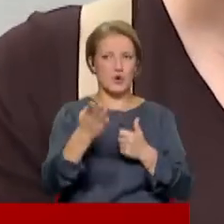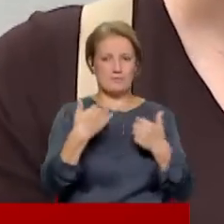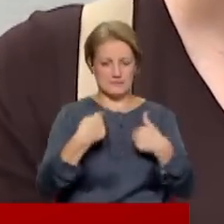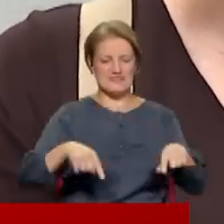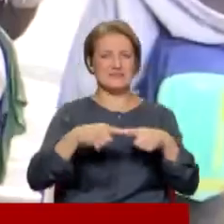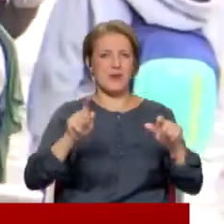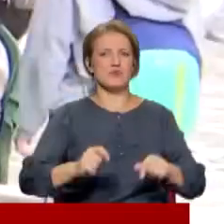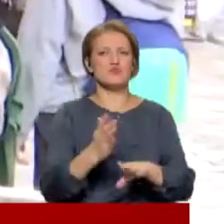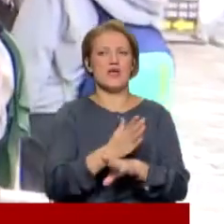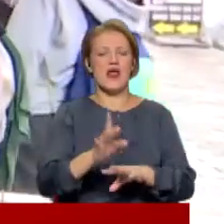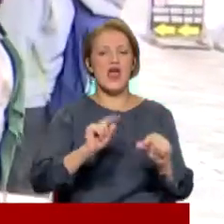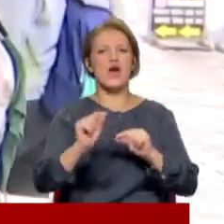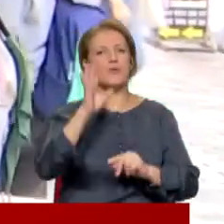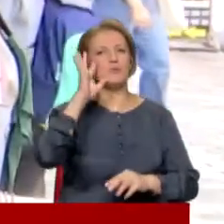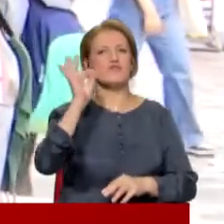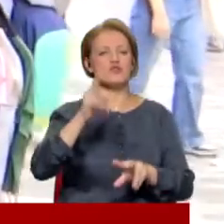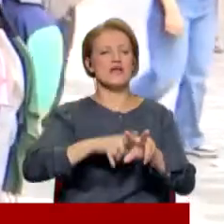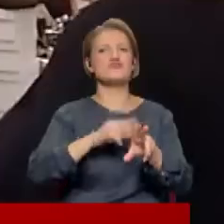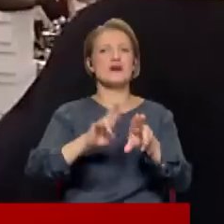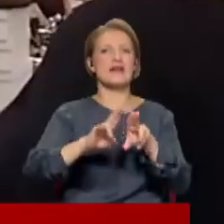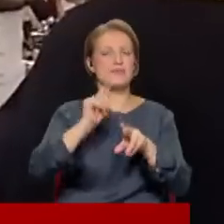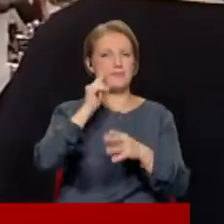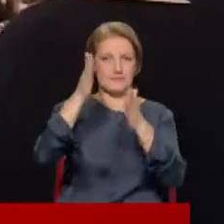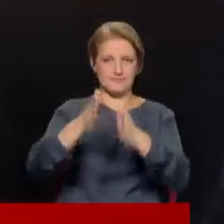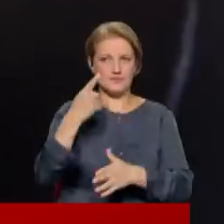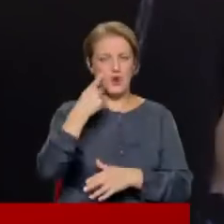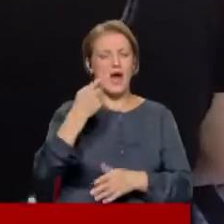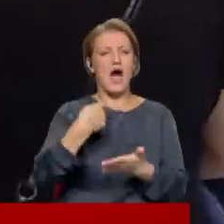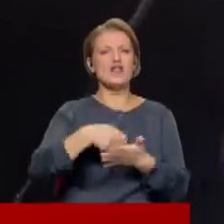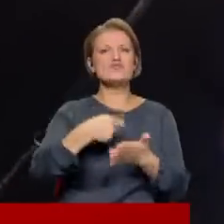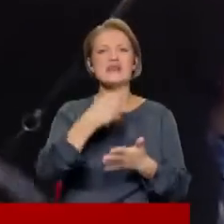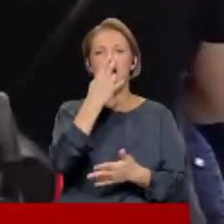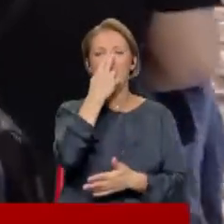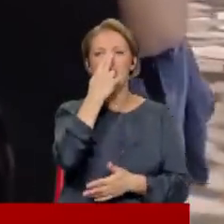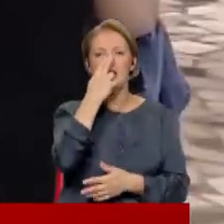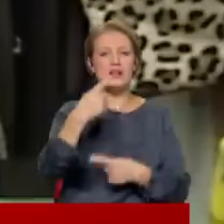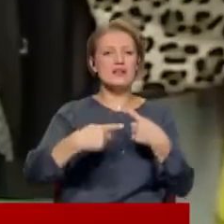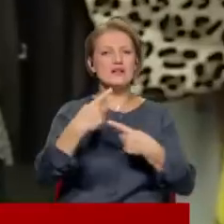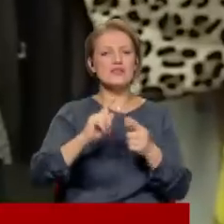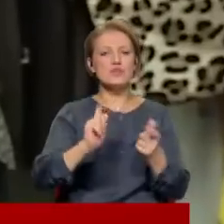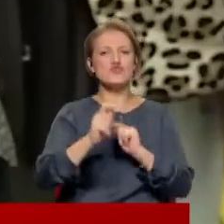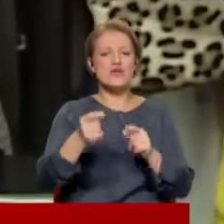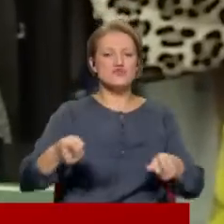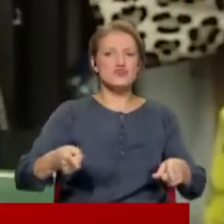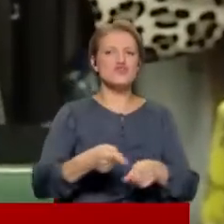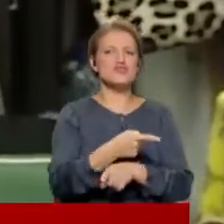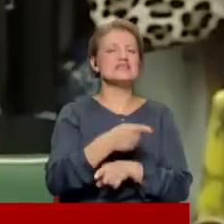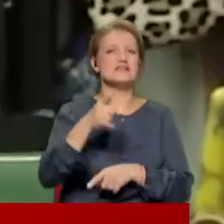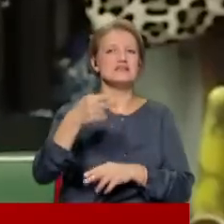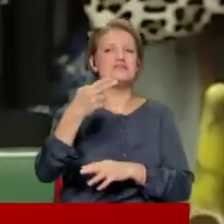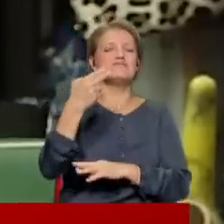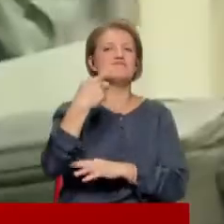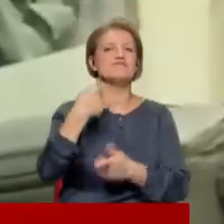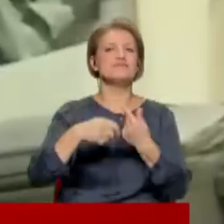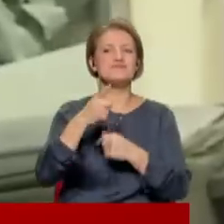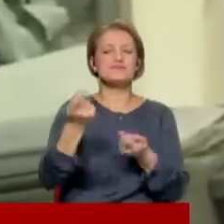bizim yaptığımız şeyler. Ekonomi profesörü Yalçın Karatepe'ye göre alışveriş alışkanlıklarındaki değişiklik ve çeşitli sektörlerdeki